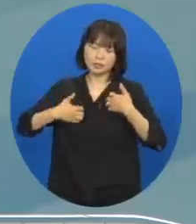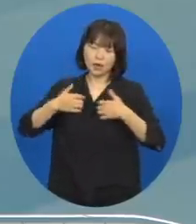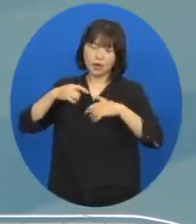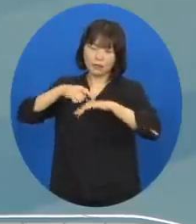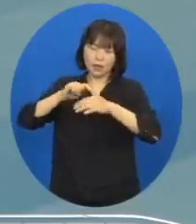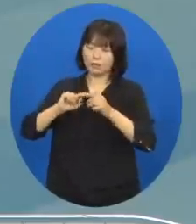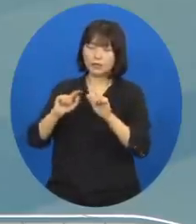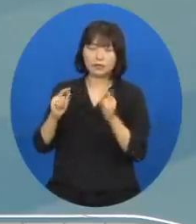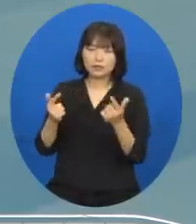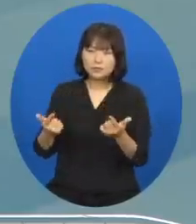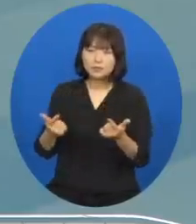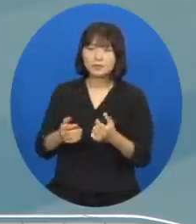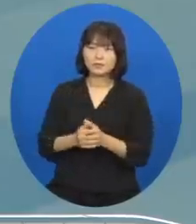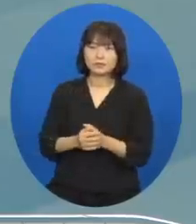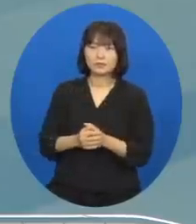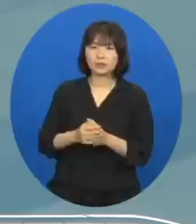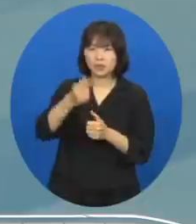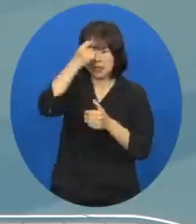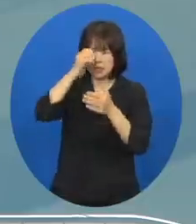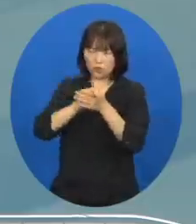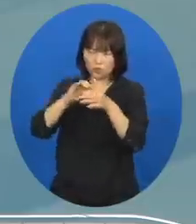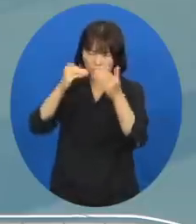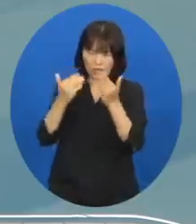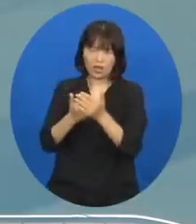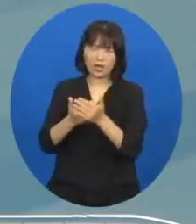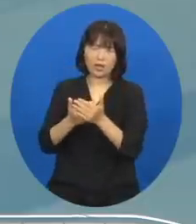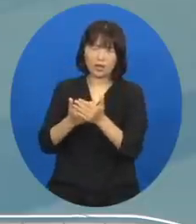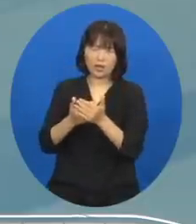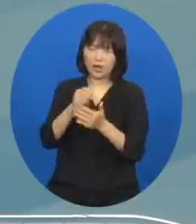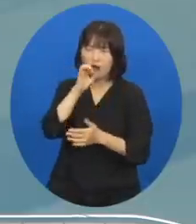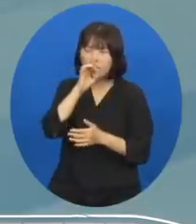아닙니다. 기도문 다 막히는 길이에요.